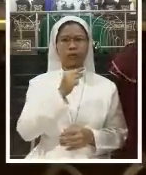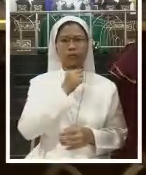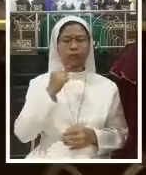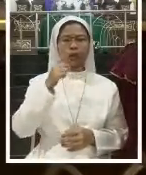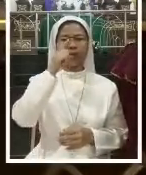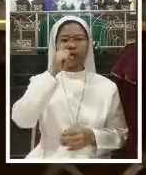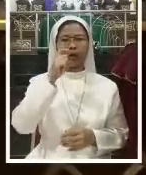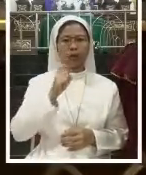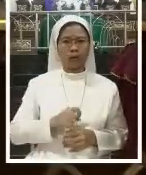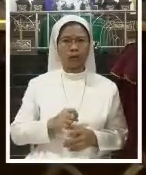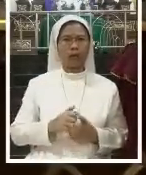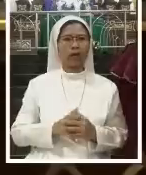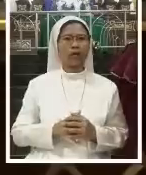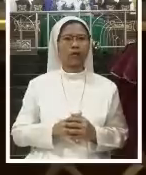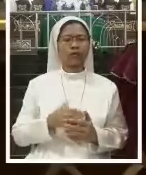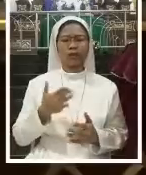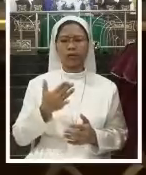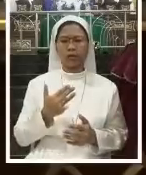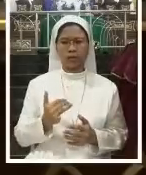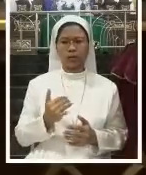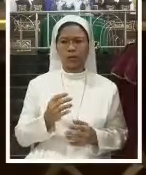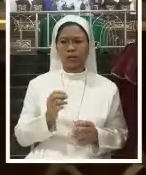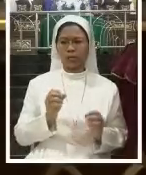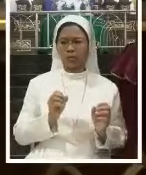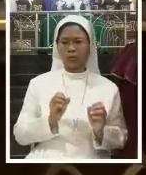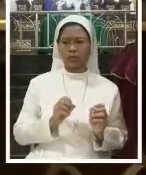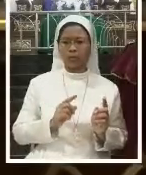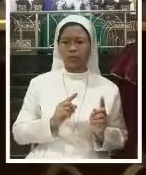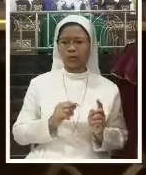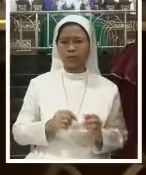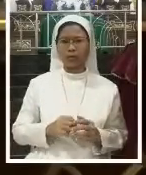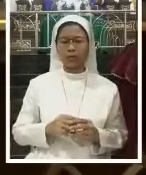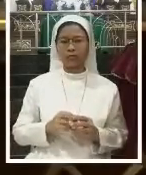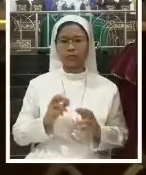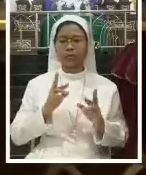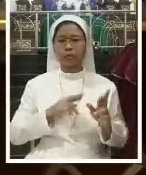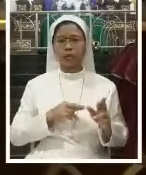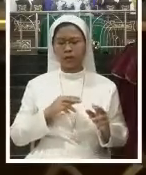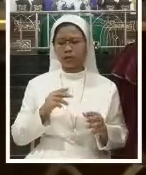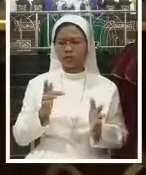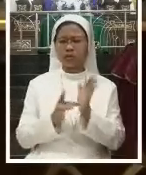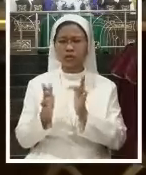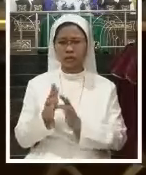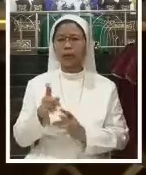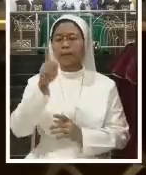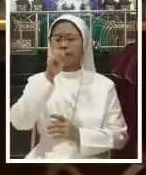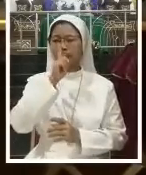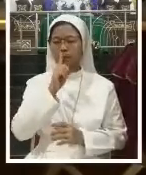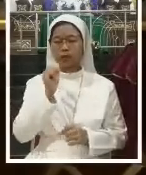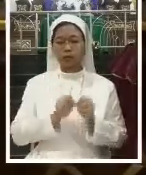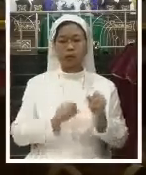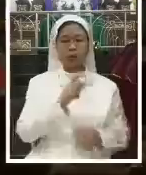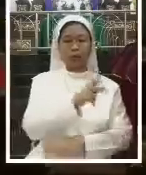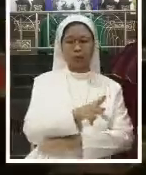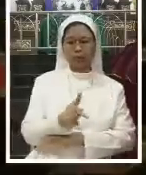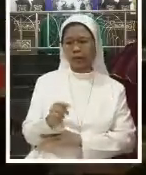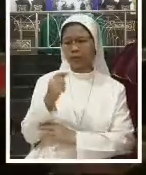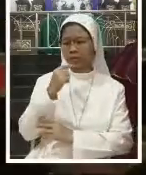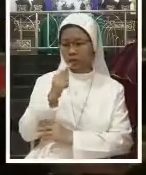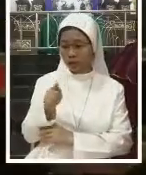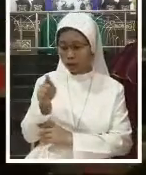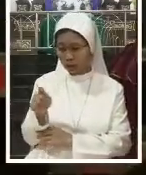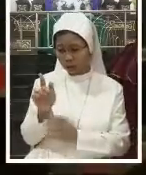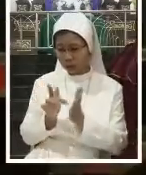gurang, mayo lamang siyang isinisimbag. Dangan ang sabi sa iya ni Pilato, Dain mo na